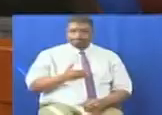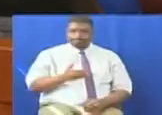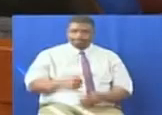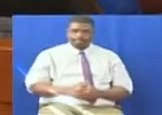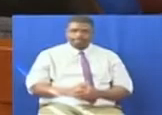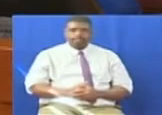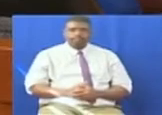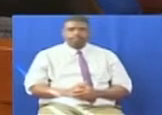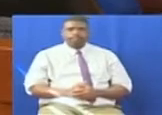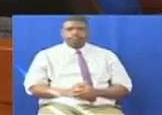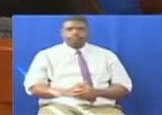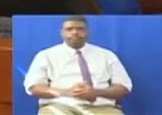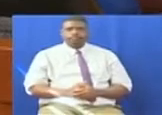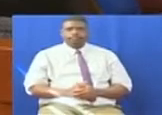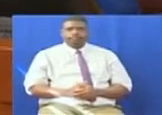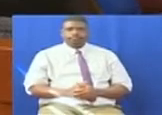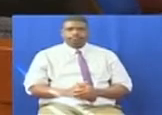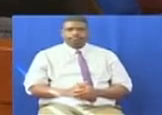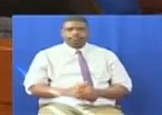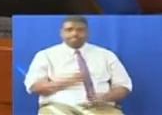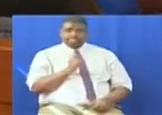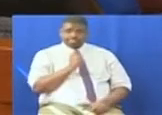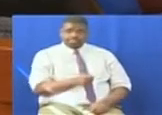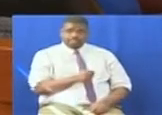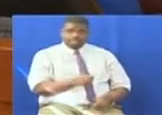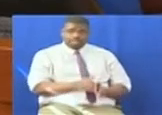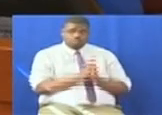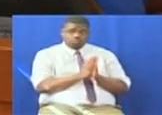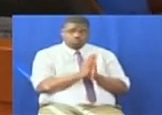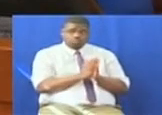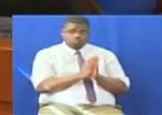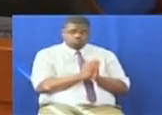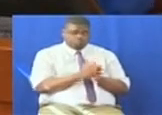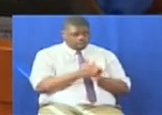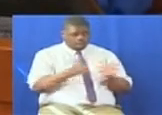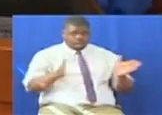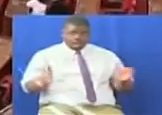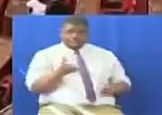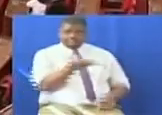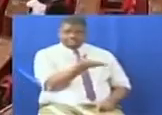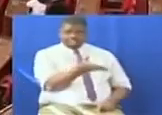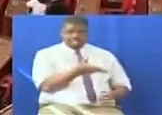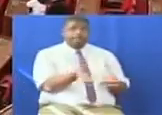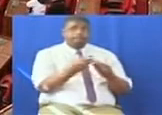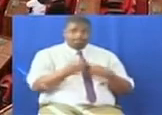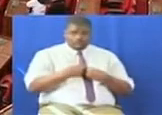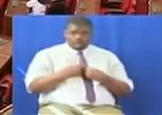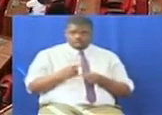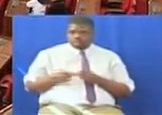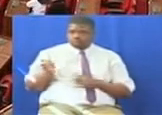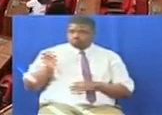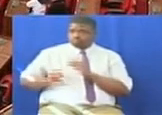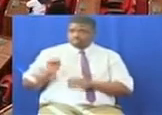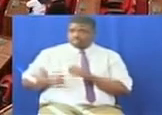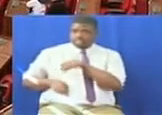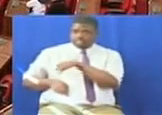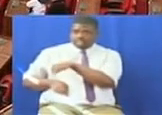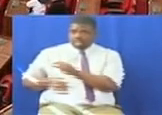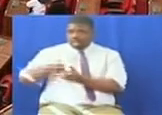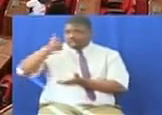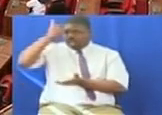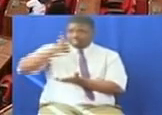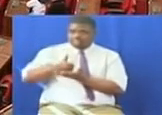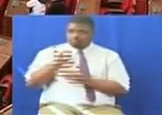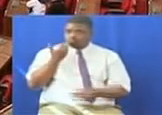Nakushukuru sana Mheshimiwa Spika kwa kunipatia nafasi hii ili nami niweze kuchangia kwenye azimio hili